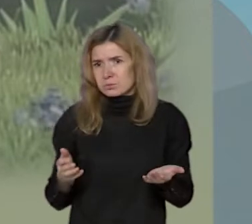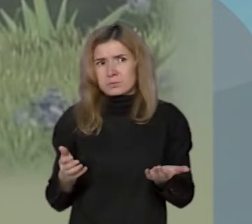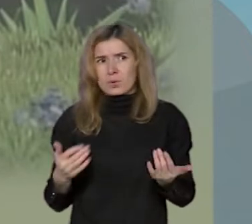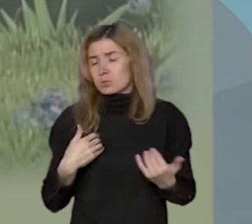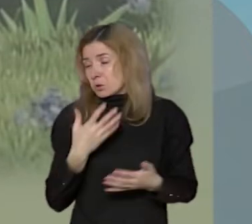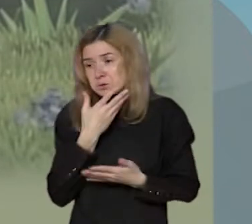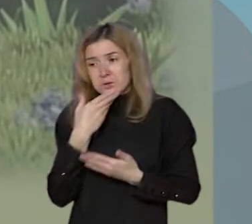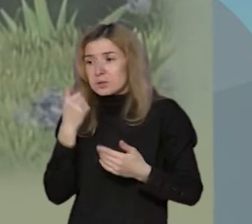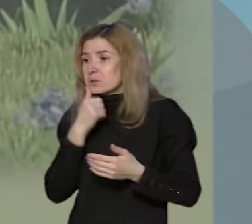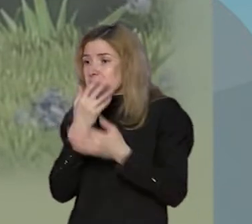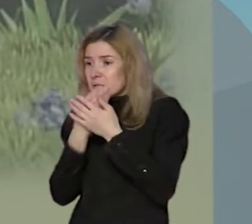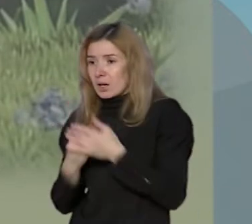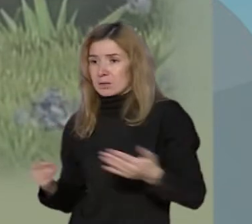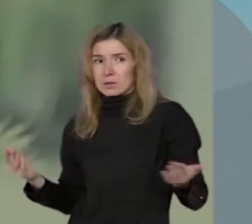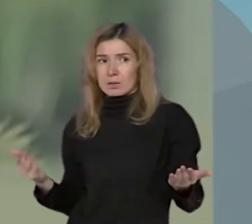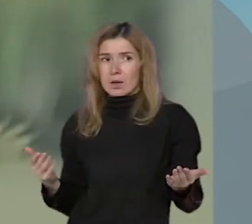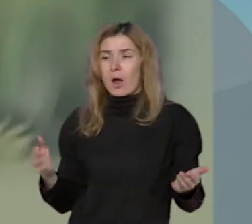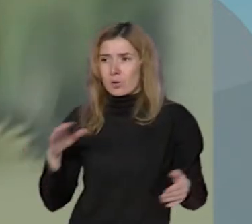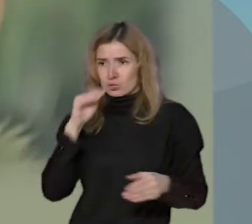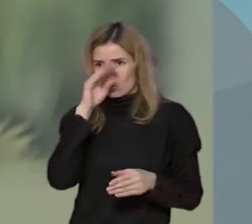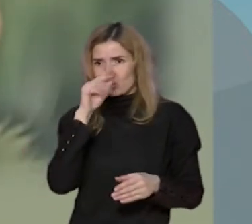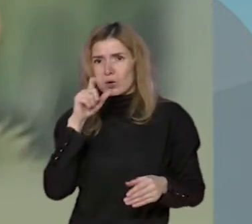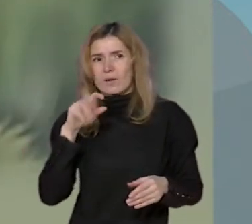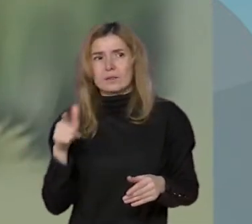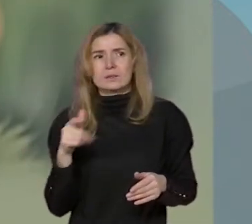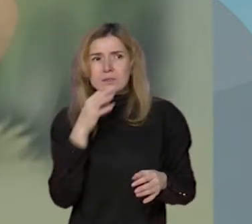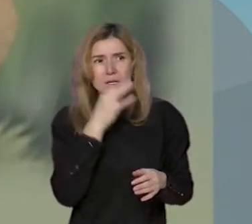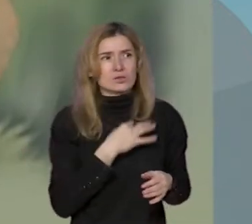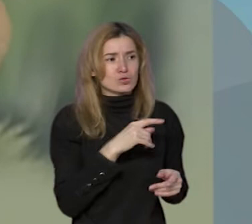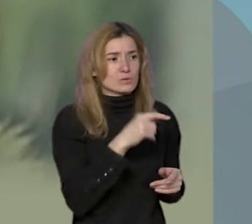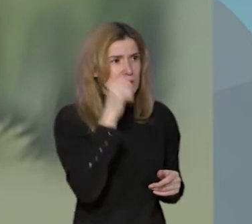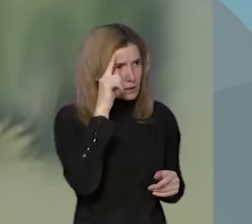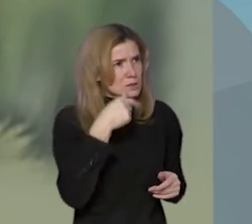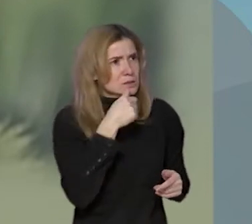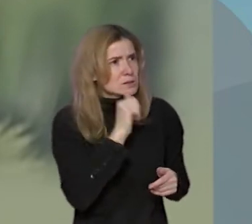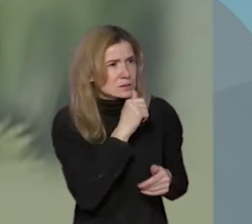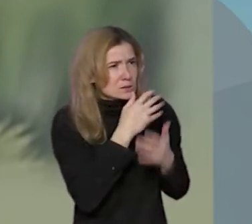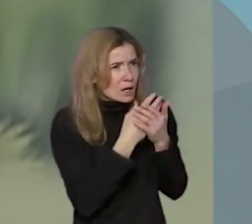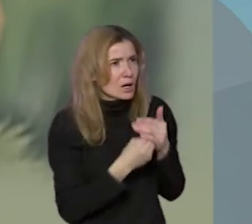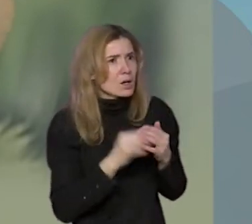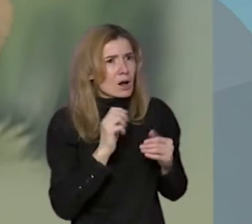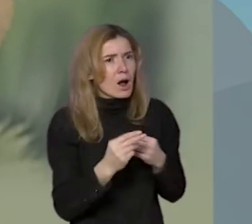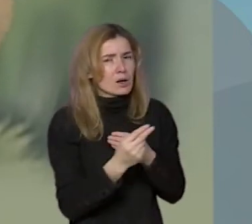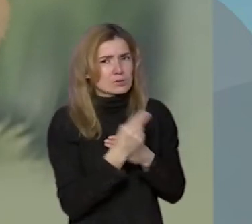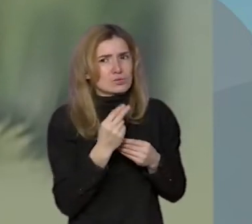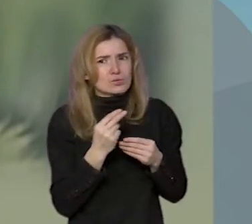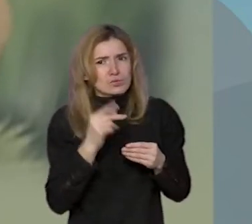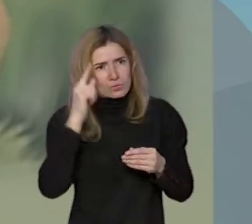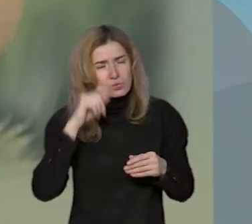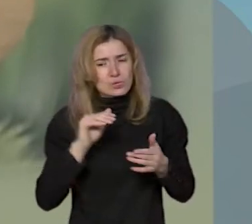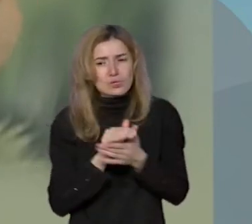тайну? У нас нет никаких тайн. Журавль сказал, что вы знаете тайну, как